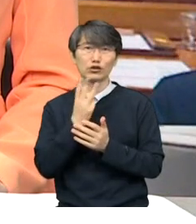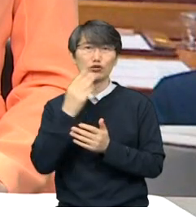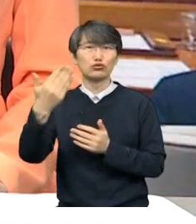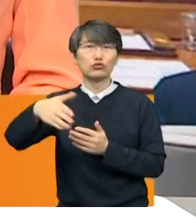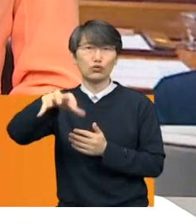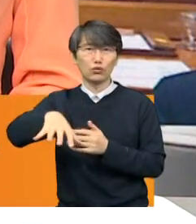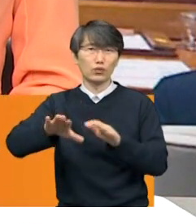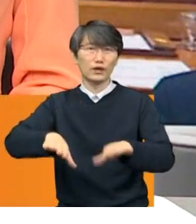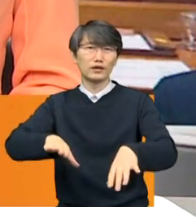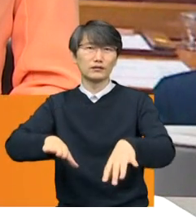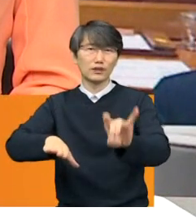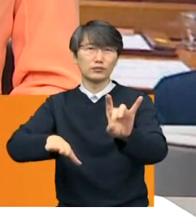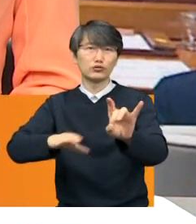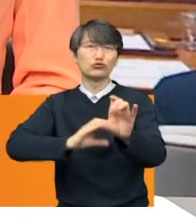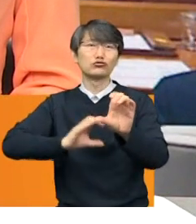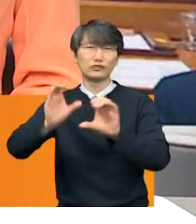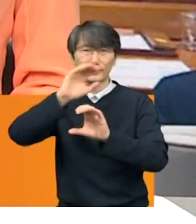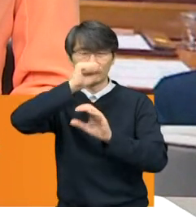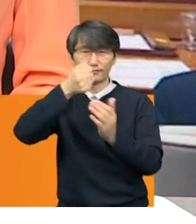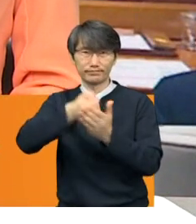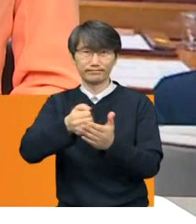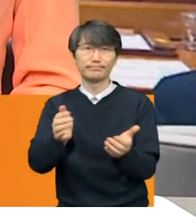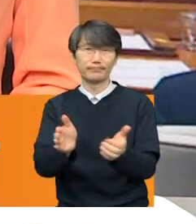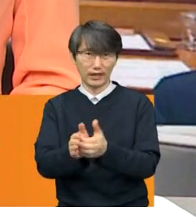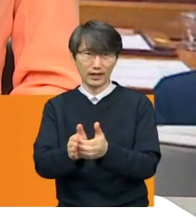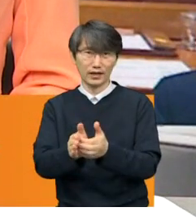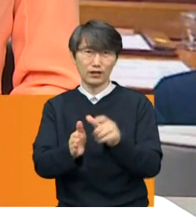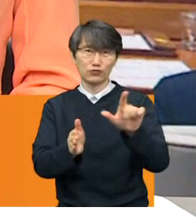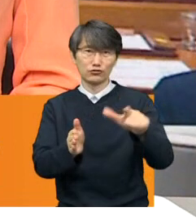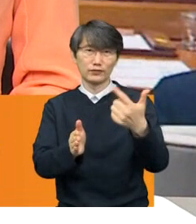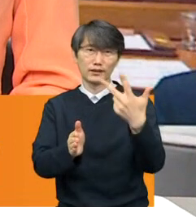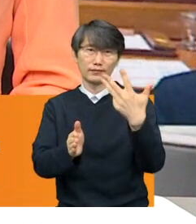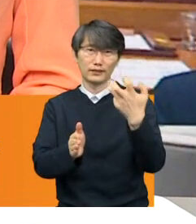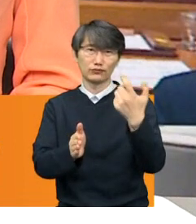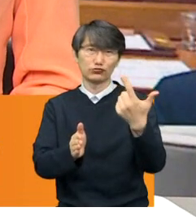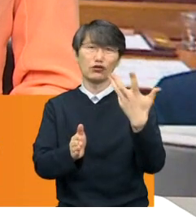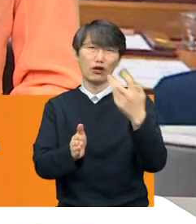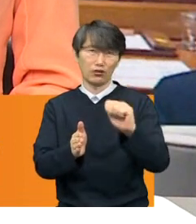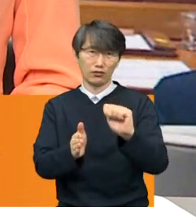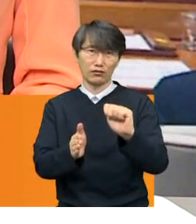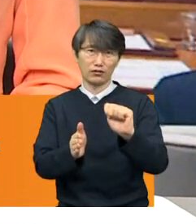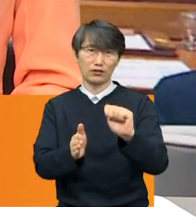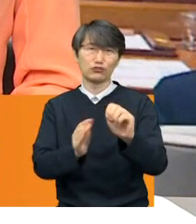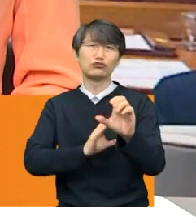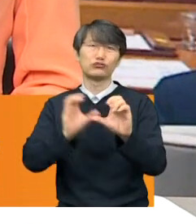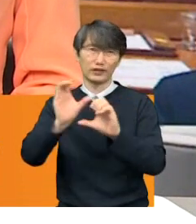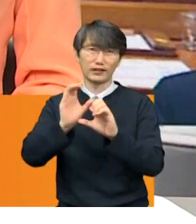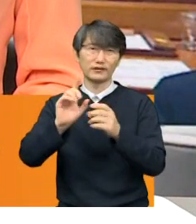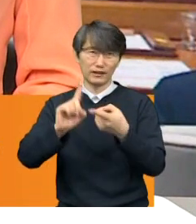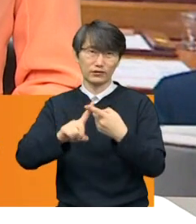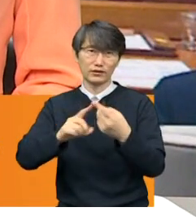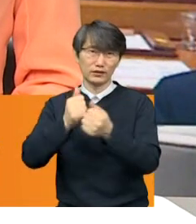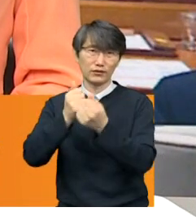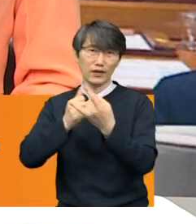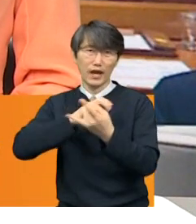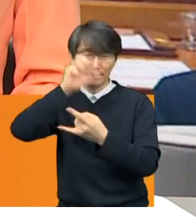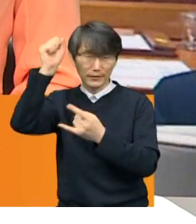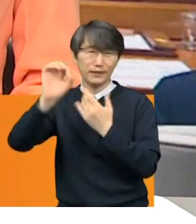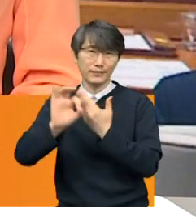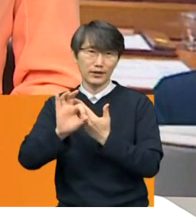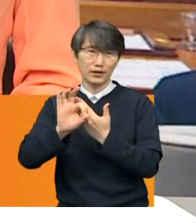서울 구로구가 올해 처음으로 추가 예산을 편성했습니다. 686억 원 규모인데요. 추경안이 그대로 의회를